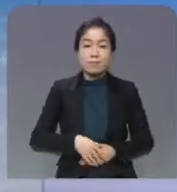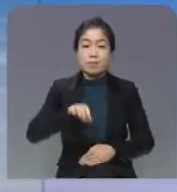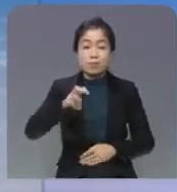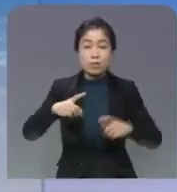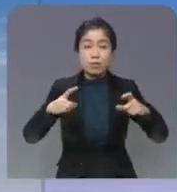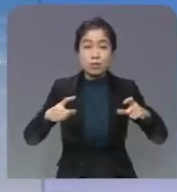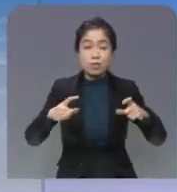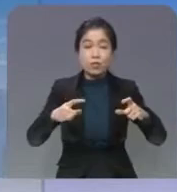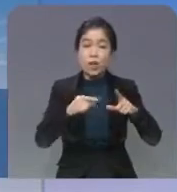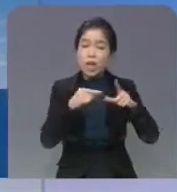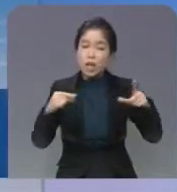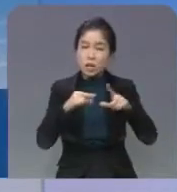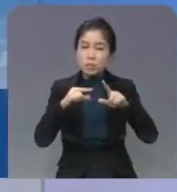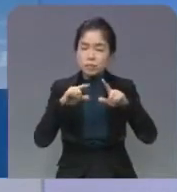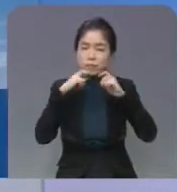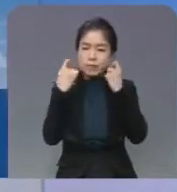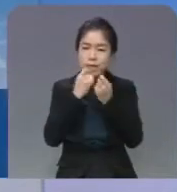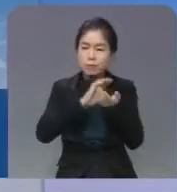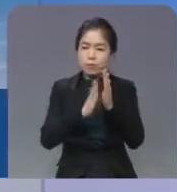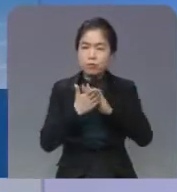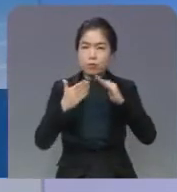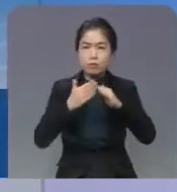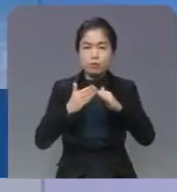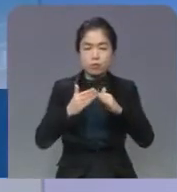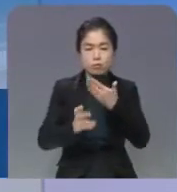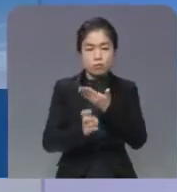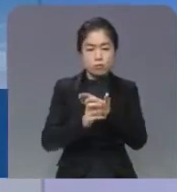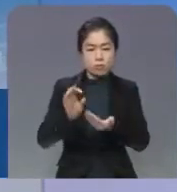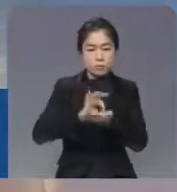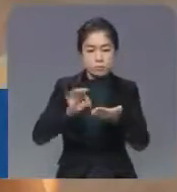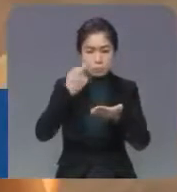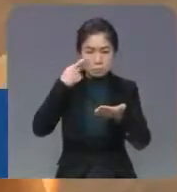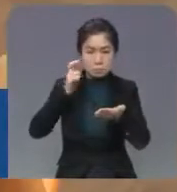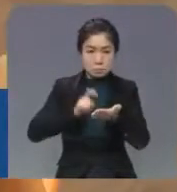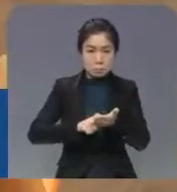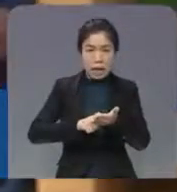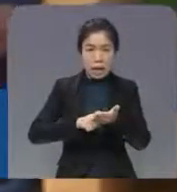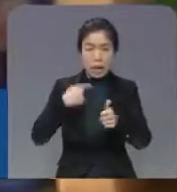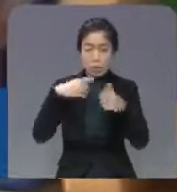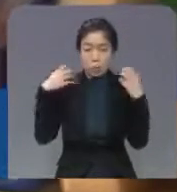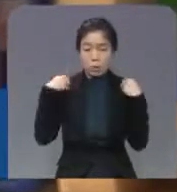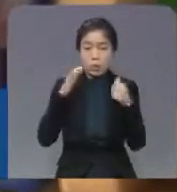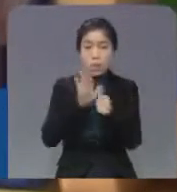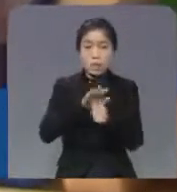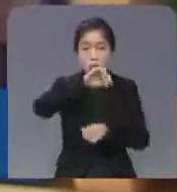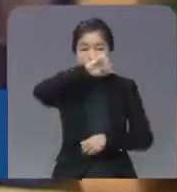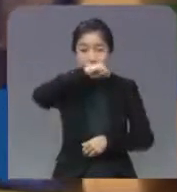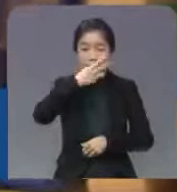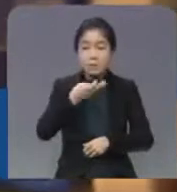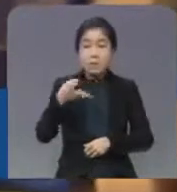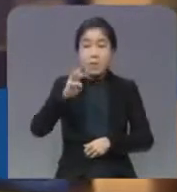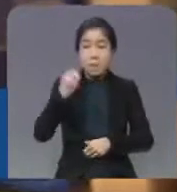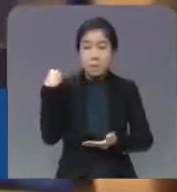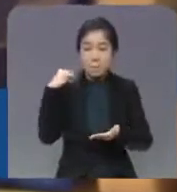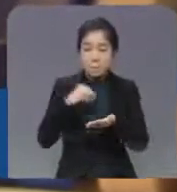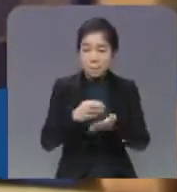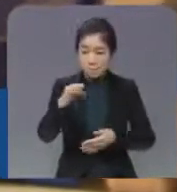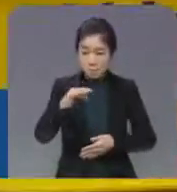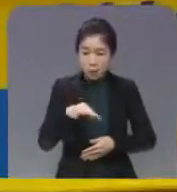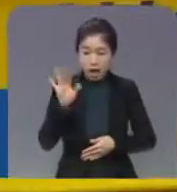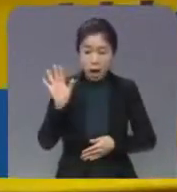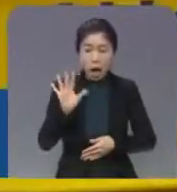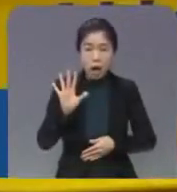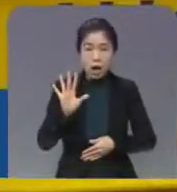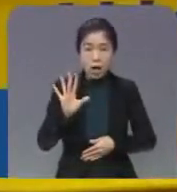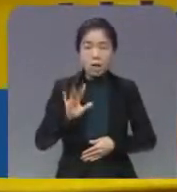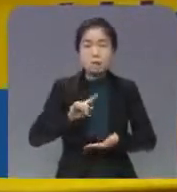광주 지역 일부 사립 유치원들이 부당 사용 등이 적발된 교육청 지원 예산 13억여 원을 반납하지 않고 있는